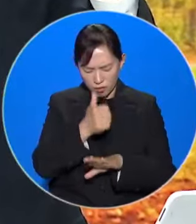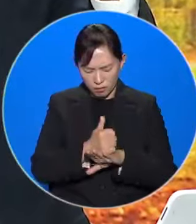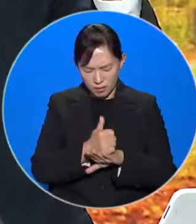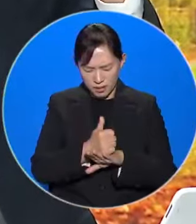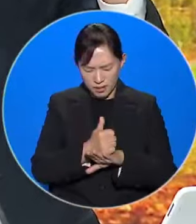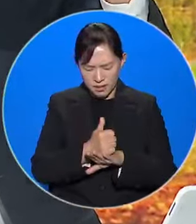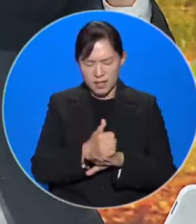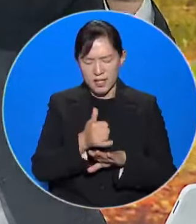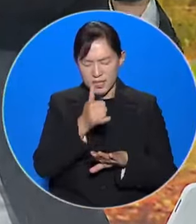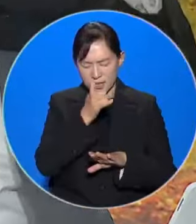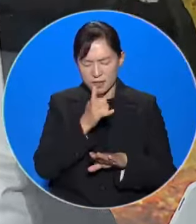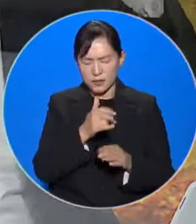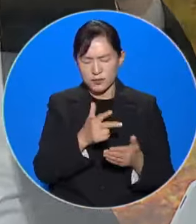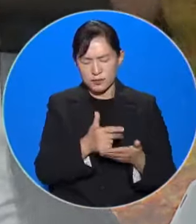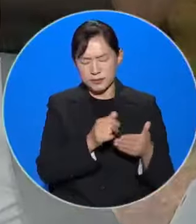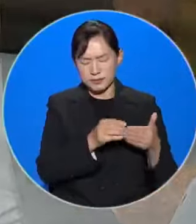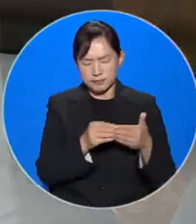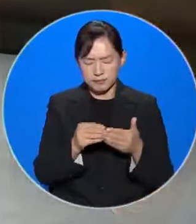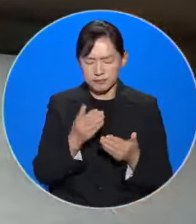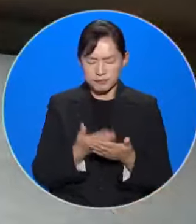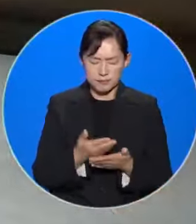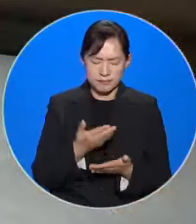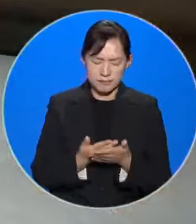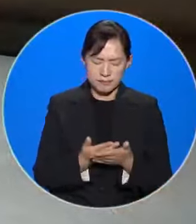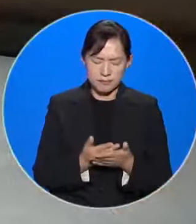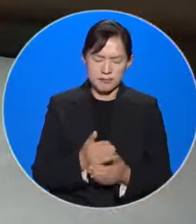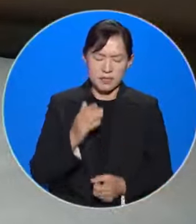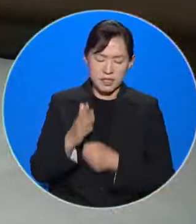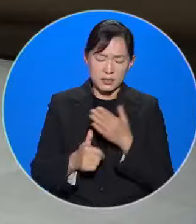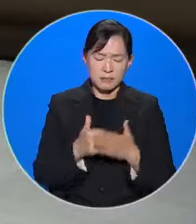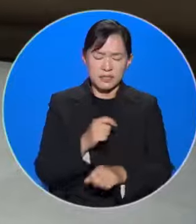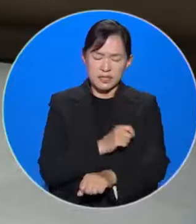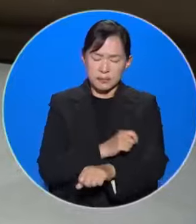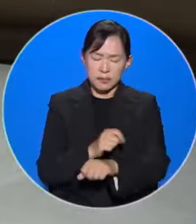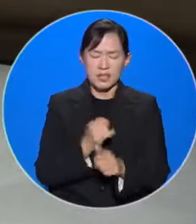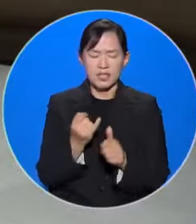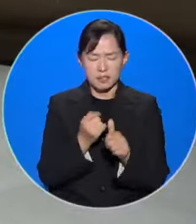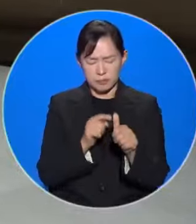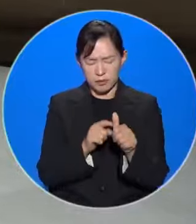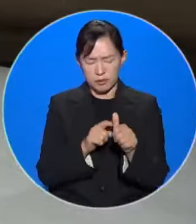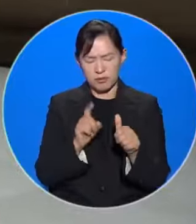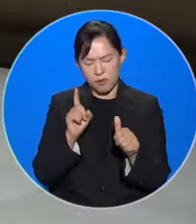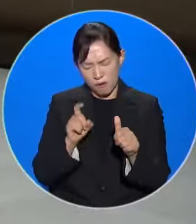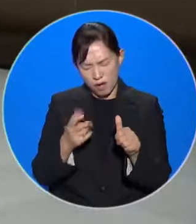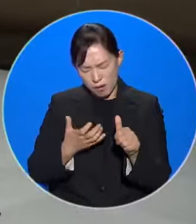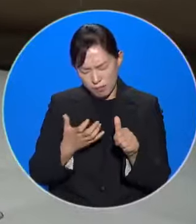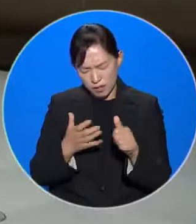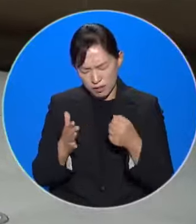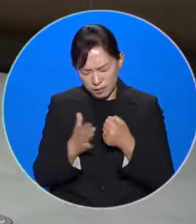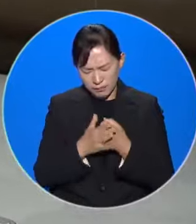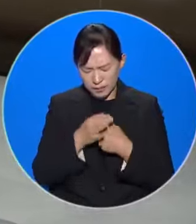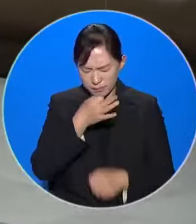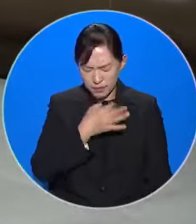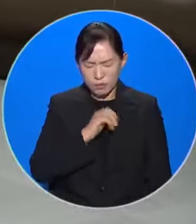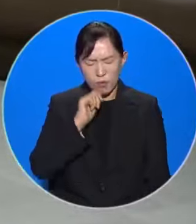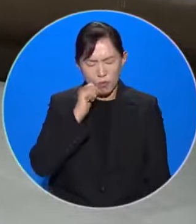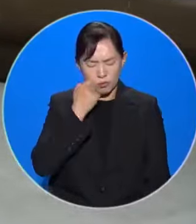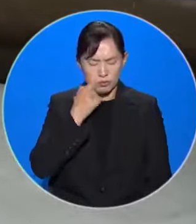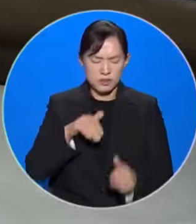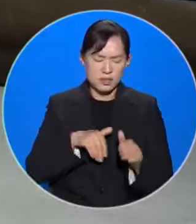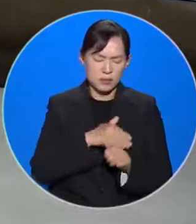얻을 수 있도록 주님 인도하여 주시옵소서. 하나님 특별히 우리 남편분 허리 척추로 인하여 또 힘들고 어려운